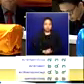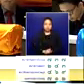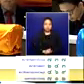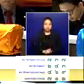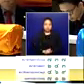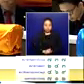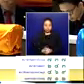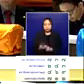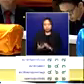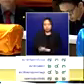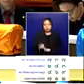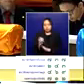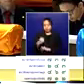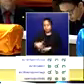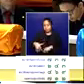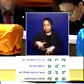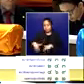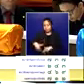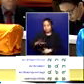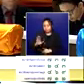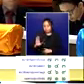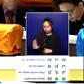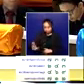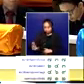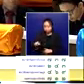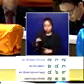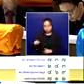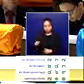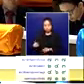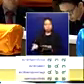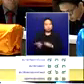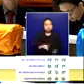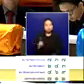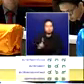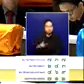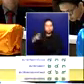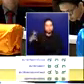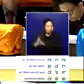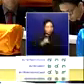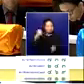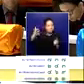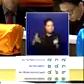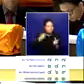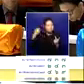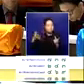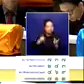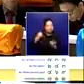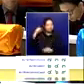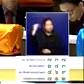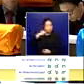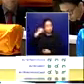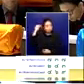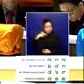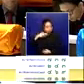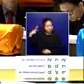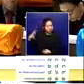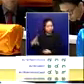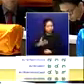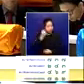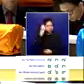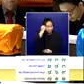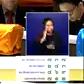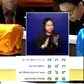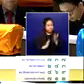อำนาจของประชาชนนะคะถูกทำลายด้วยการรัฐประหารซ้ำแล้วซ้ำเล่าทุกครั้งที่ทำรัฐประหารสำเร็จ